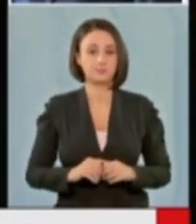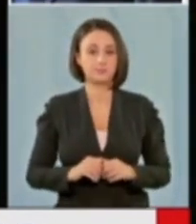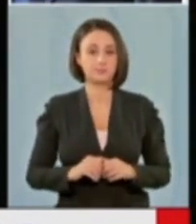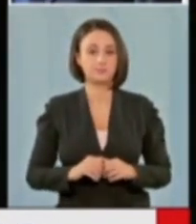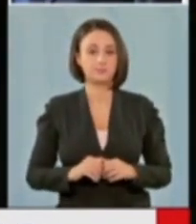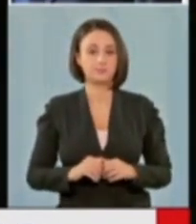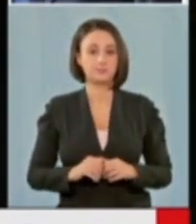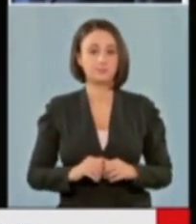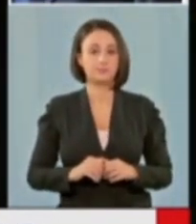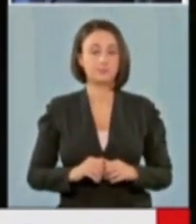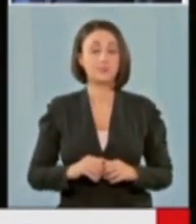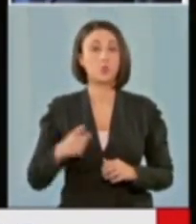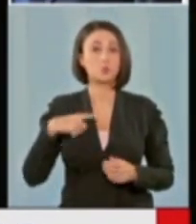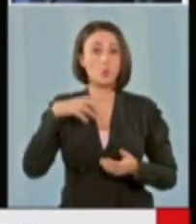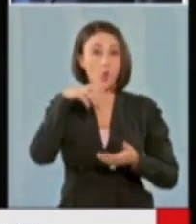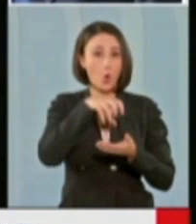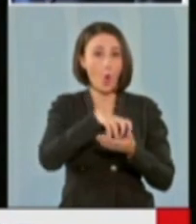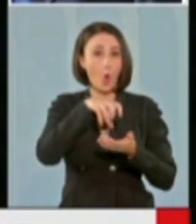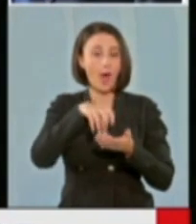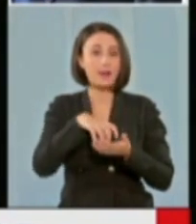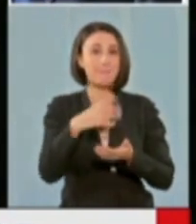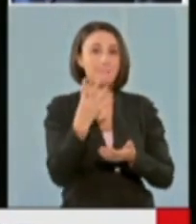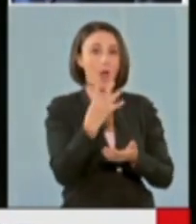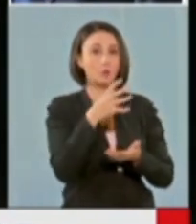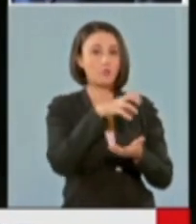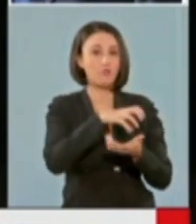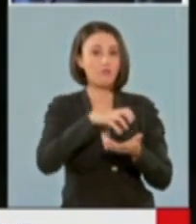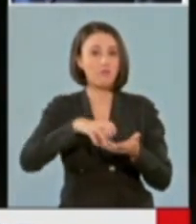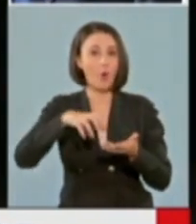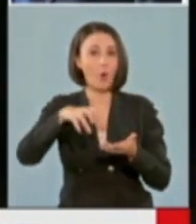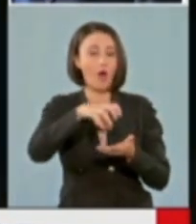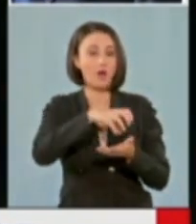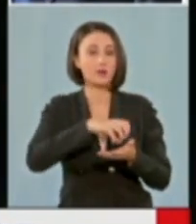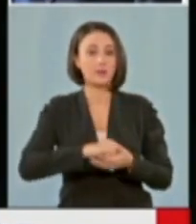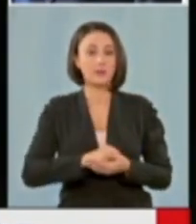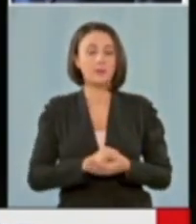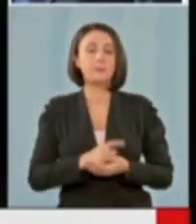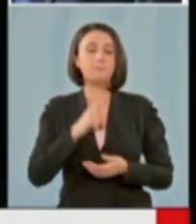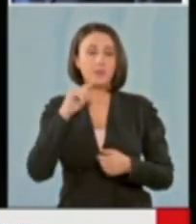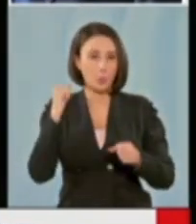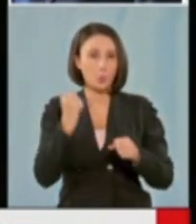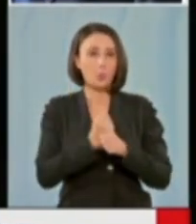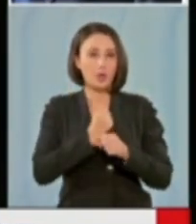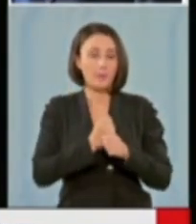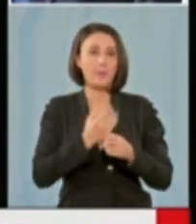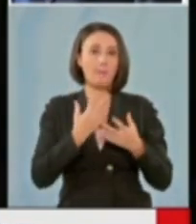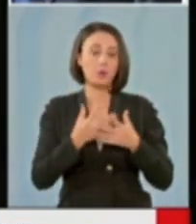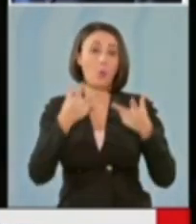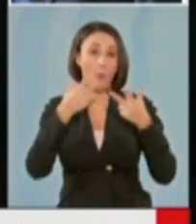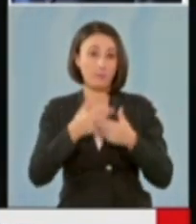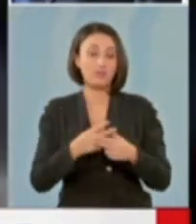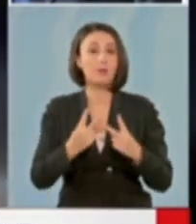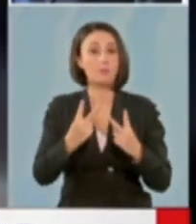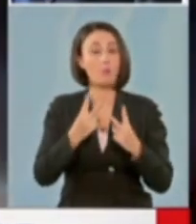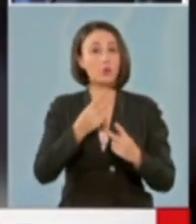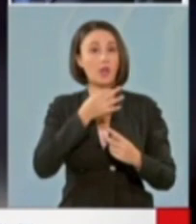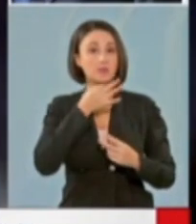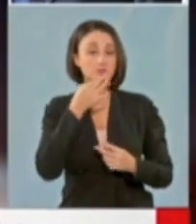Sunt localizate aceste 4 focare, se lucrează la lichidarea lor. Important este de reținut faptul